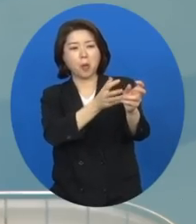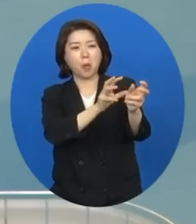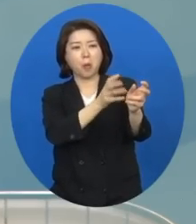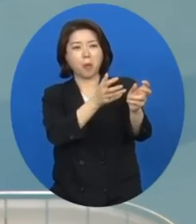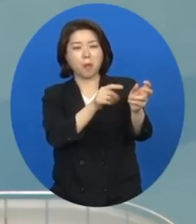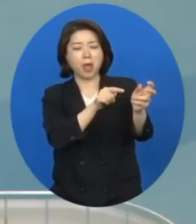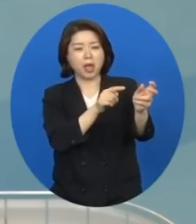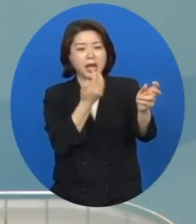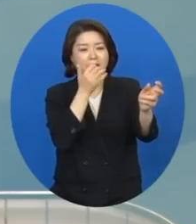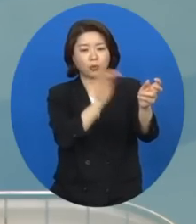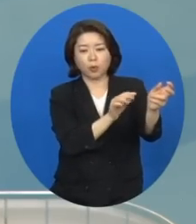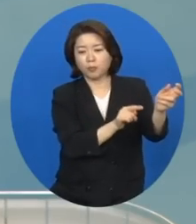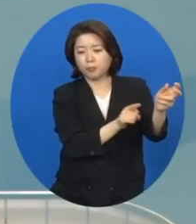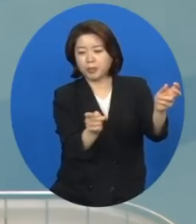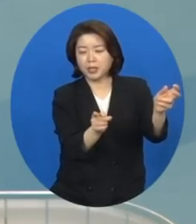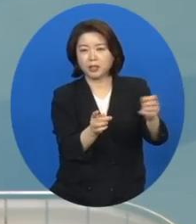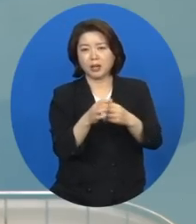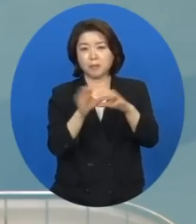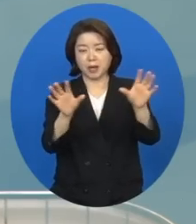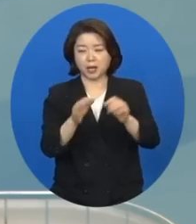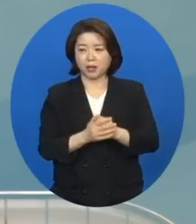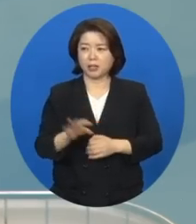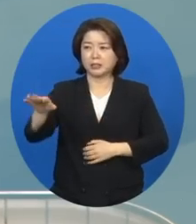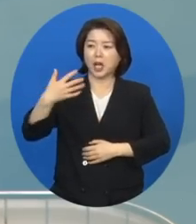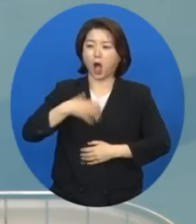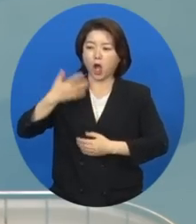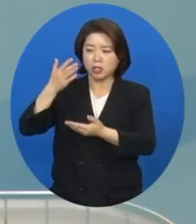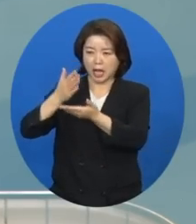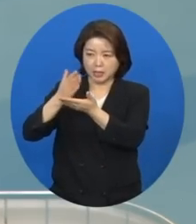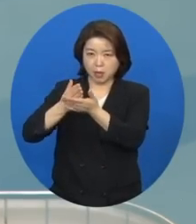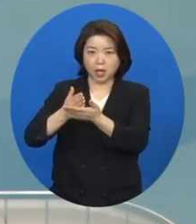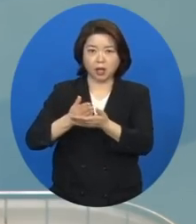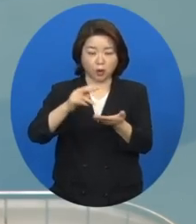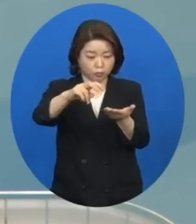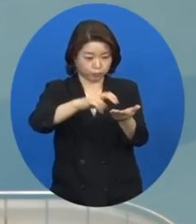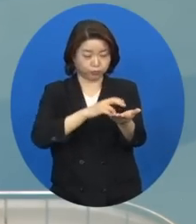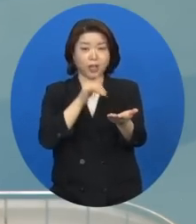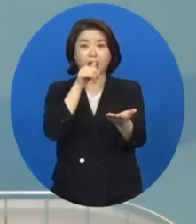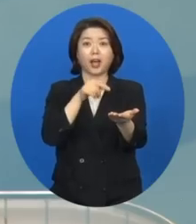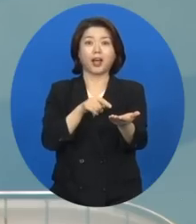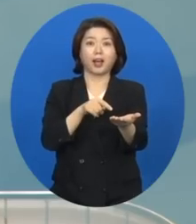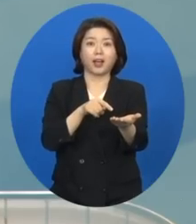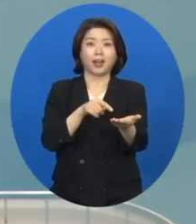그 돌이 튀긴 것 같아요. 걱정하지 않으셔도 됩니다. 이런 문자가